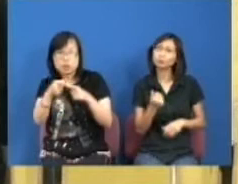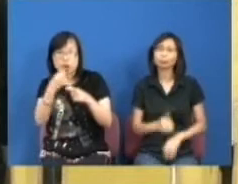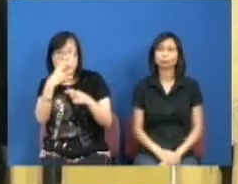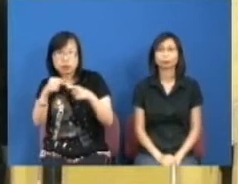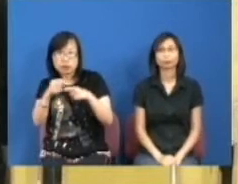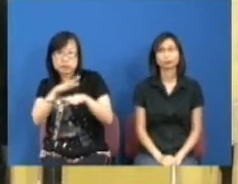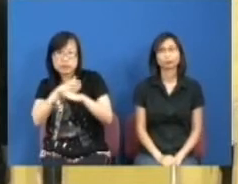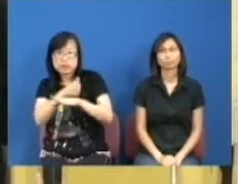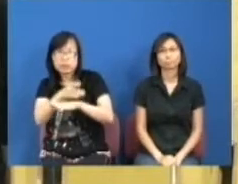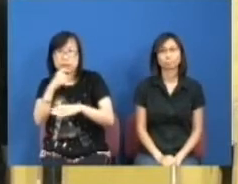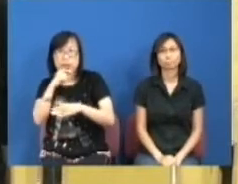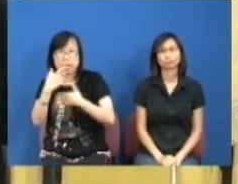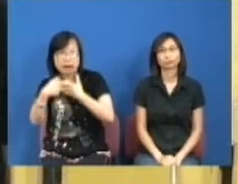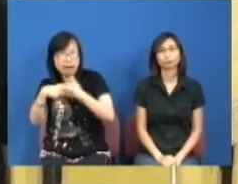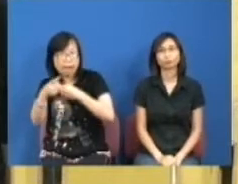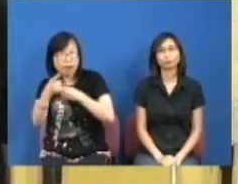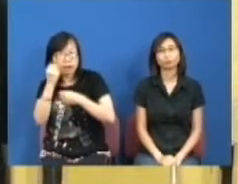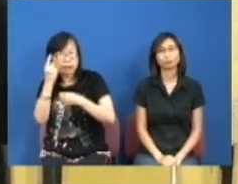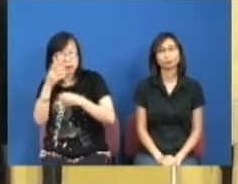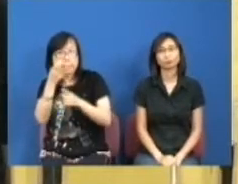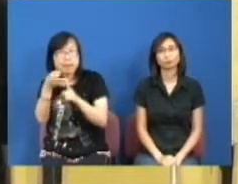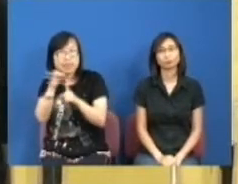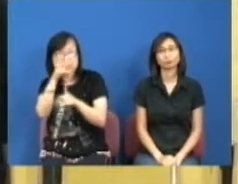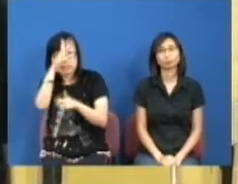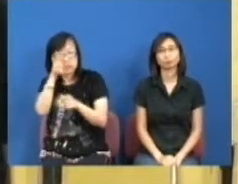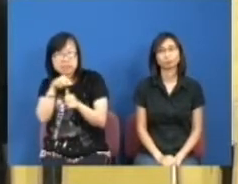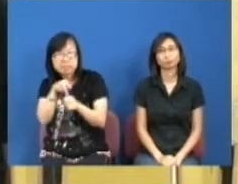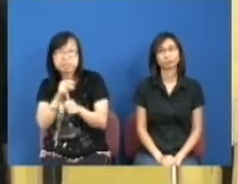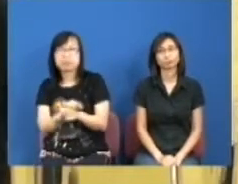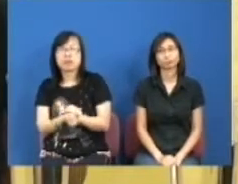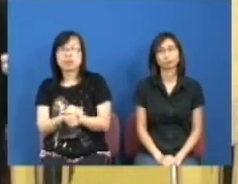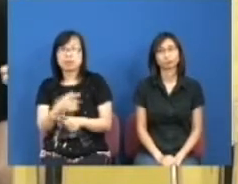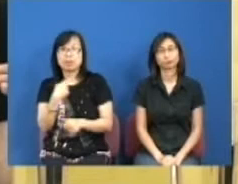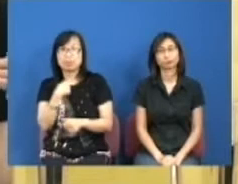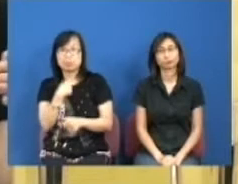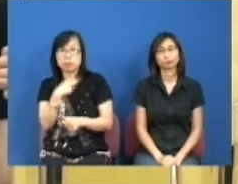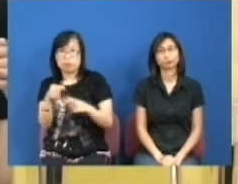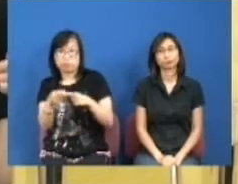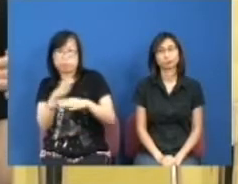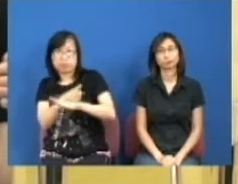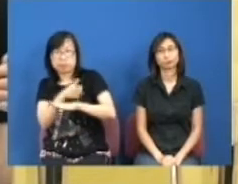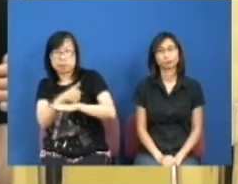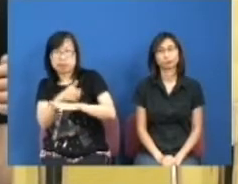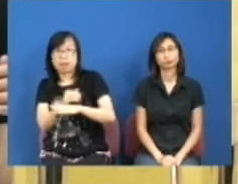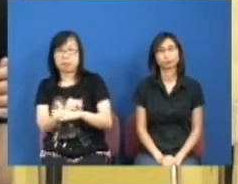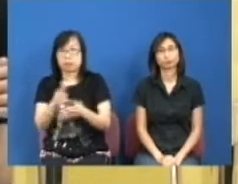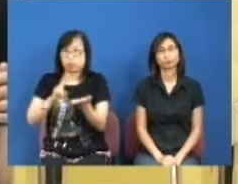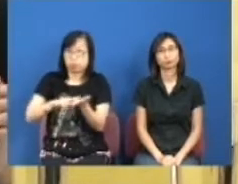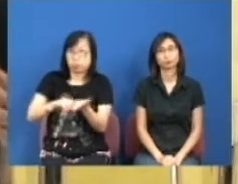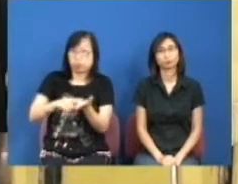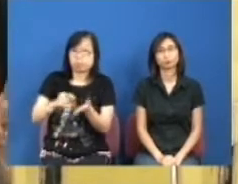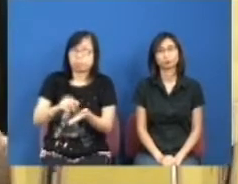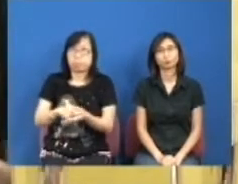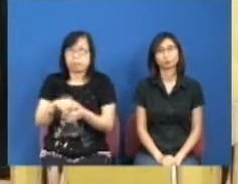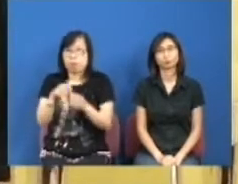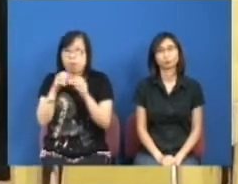其實亦都有另一個特色咧，就係除咗非政治化之外咧，佢亦都係我哋話喺公民社會人嗰個信念嗰個層次咧，係